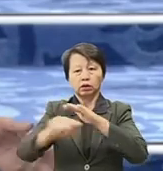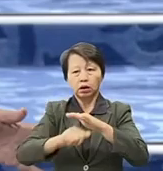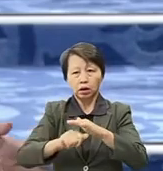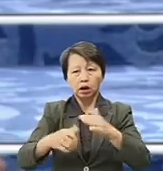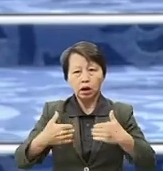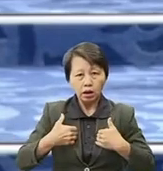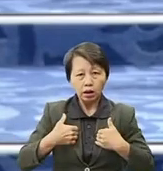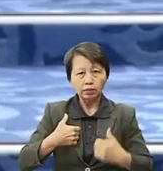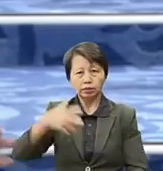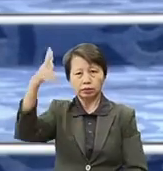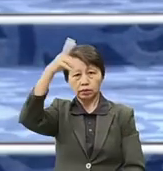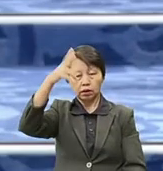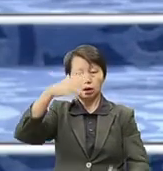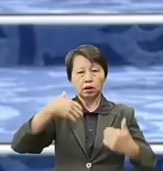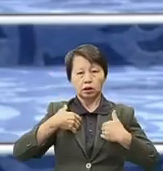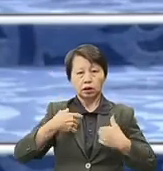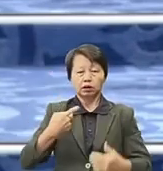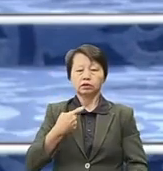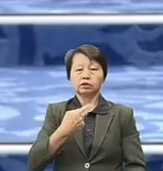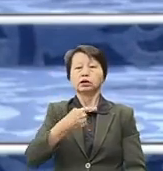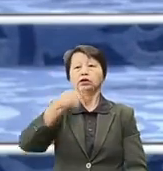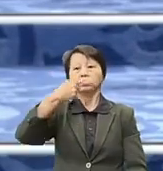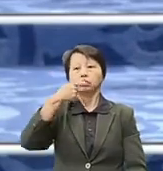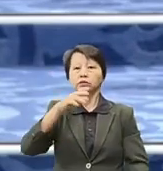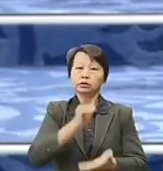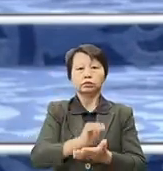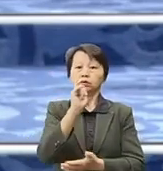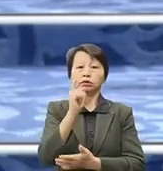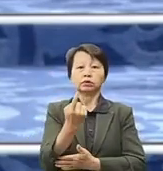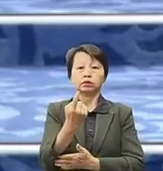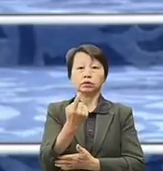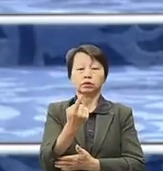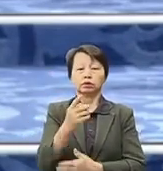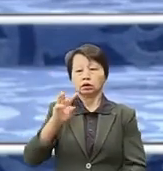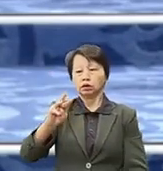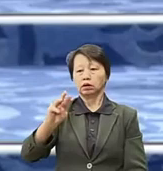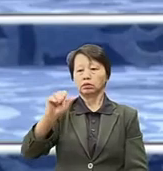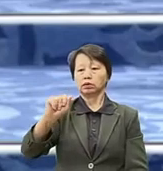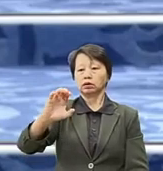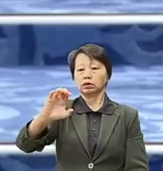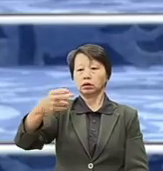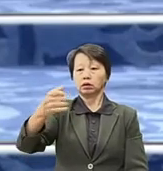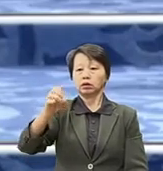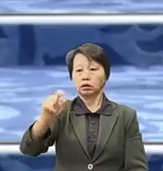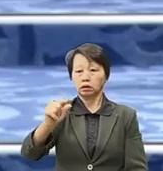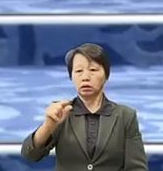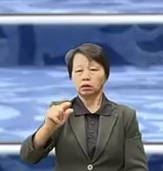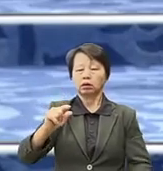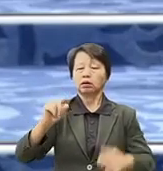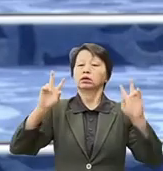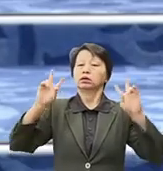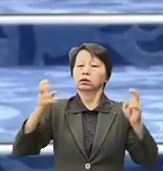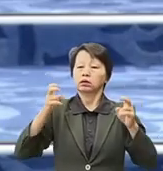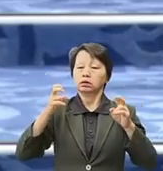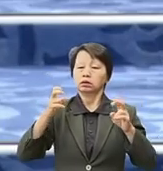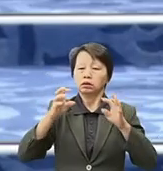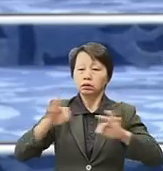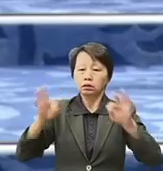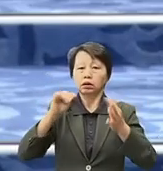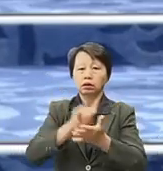pihak kerajaan ada tu kita saya sebutkanar itu saja macam isu pokoknya apa